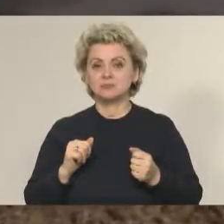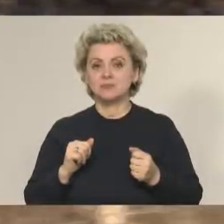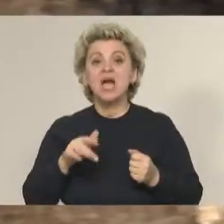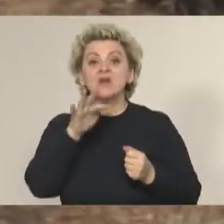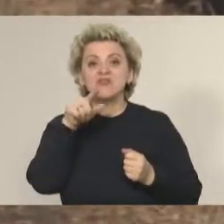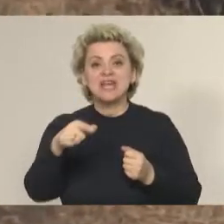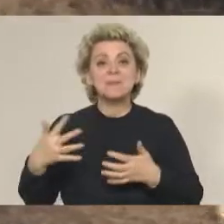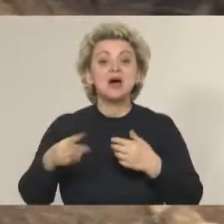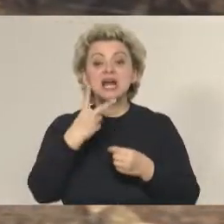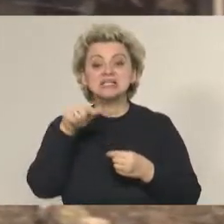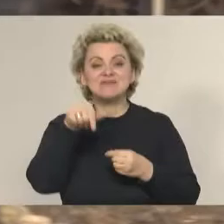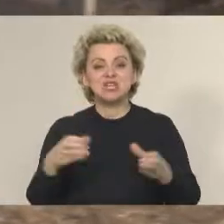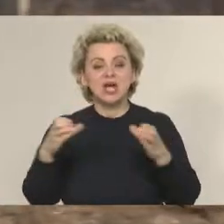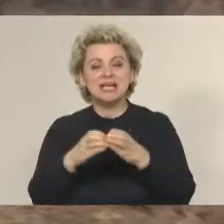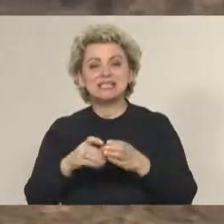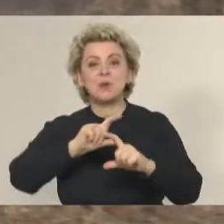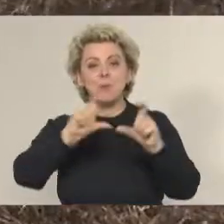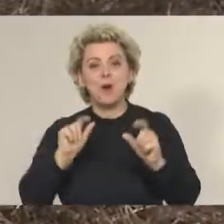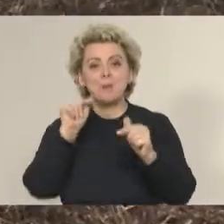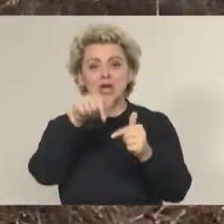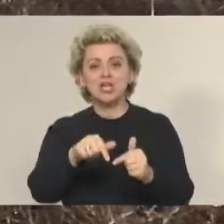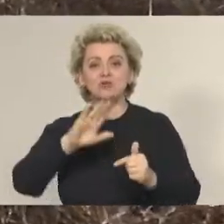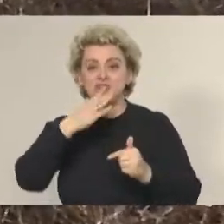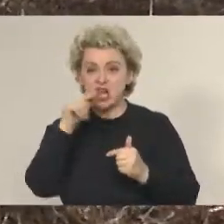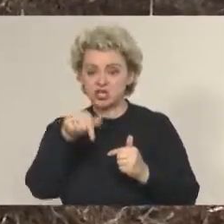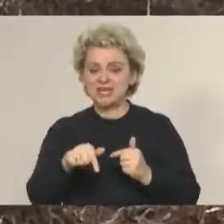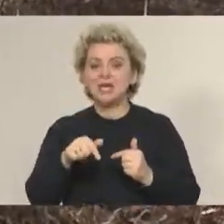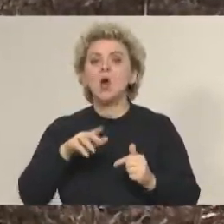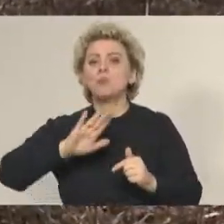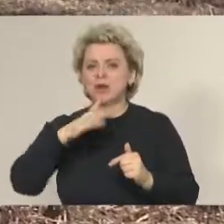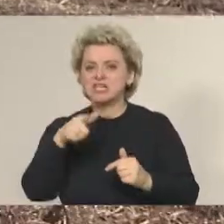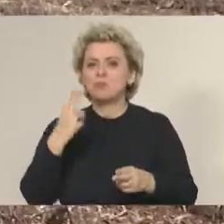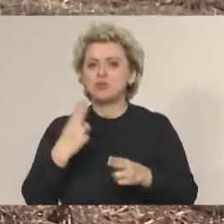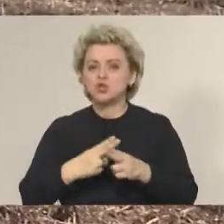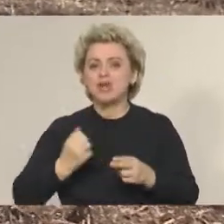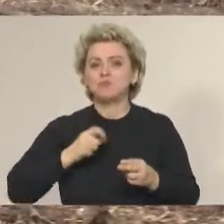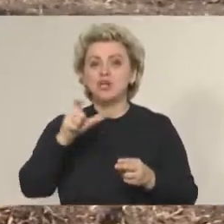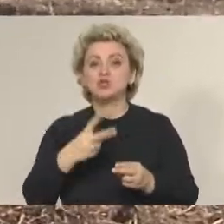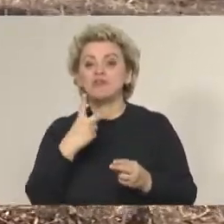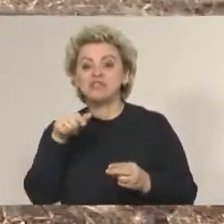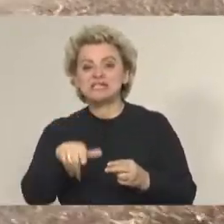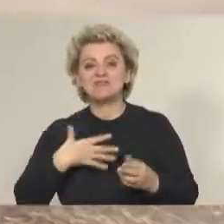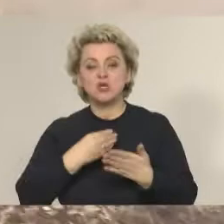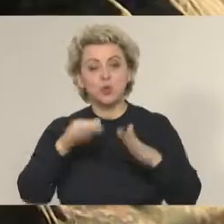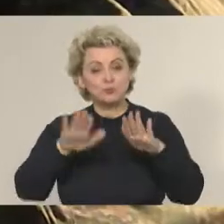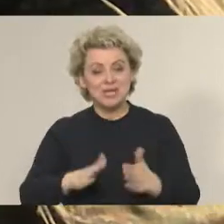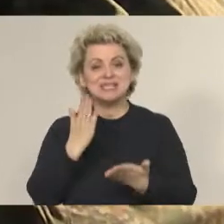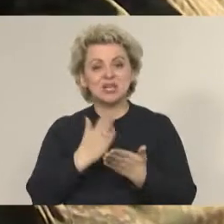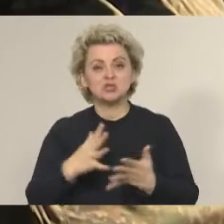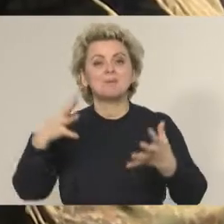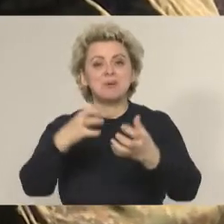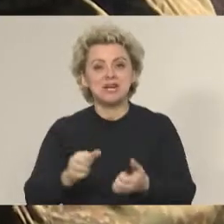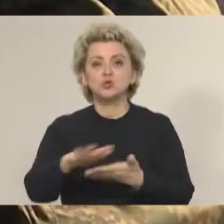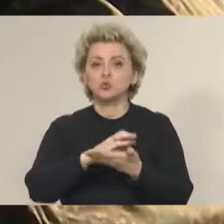Во время разведки на экипаж станции помех нападают диверсанты. Противник мешает бойцам вычислить свое местоположение, перехватить